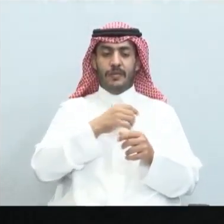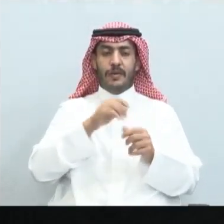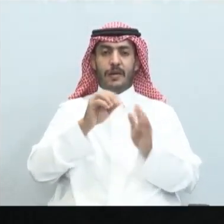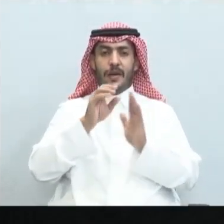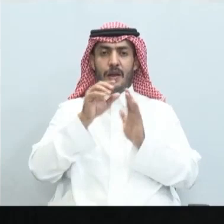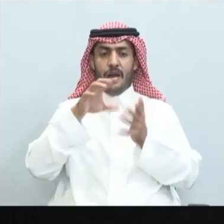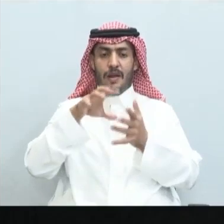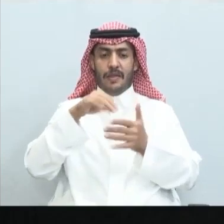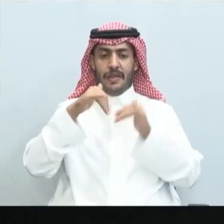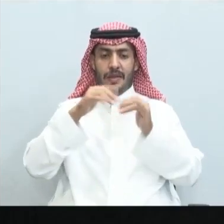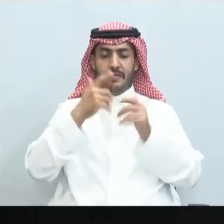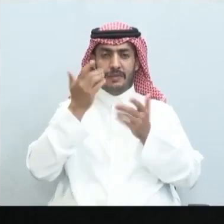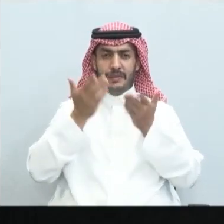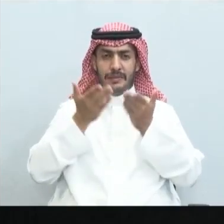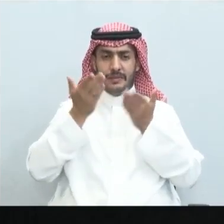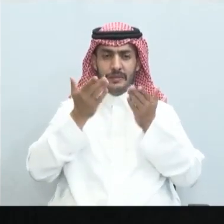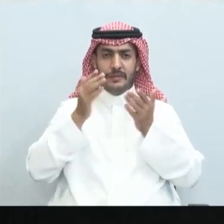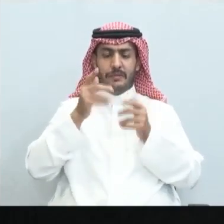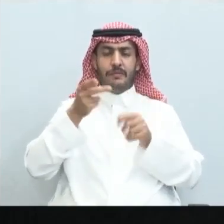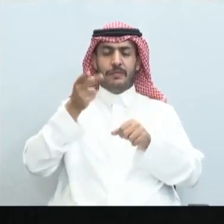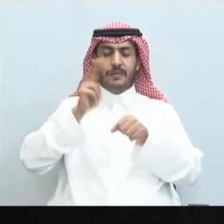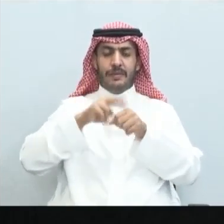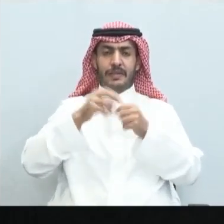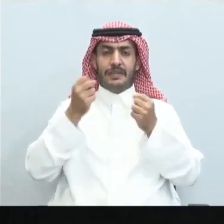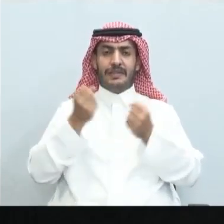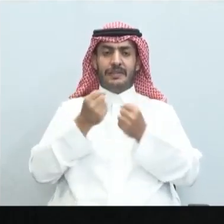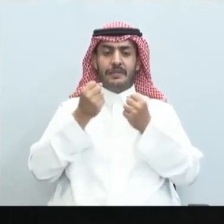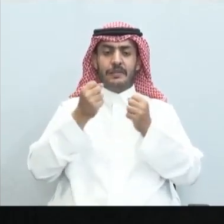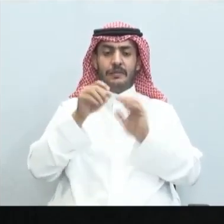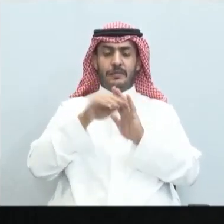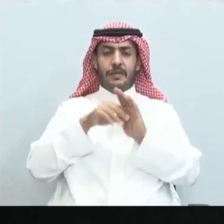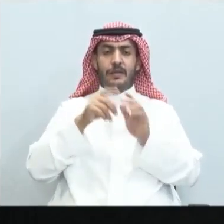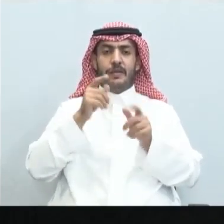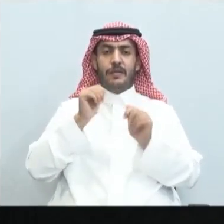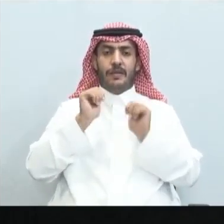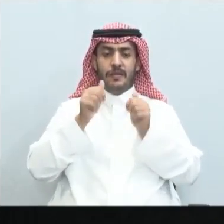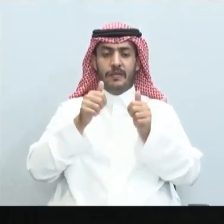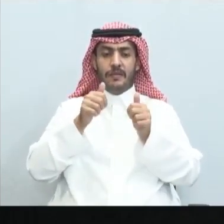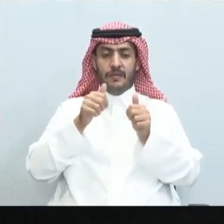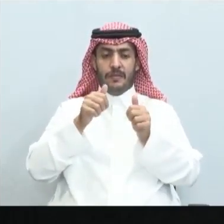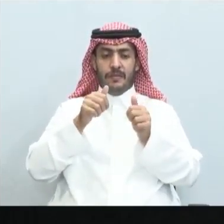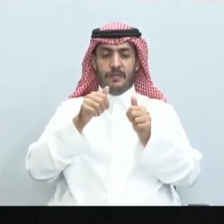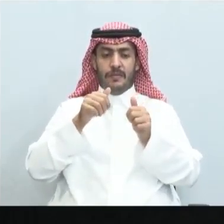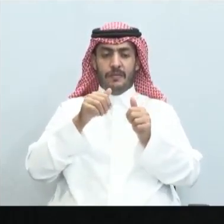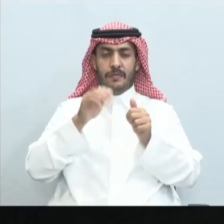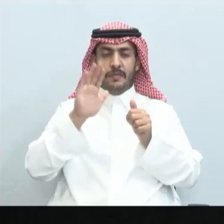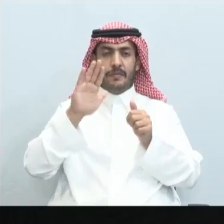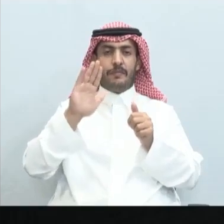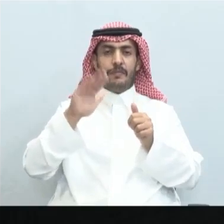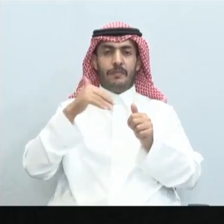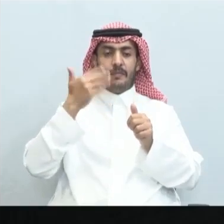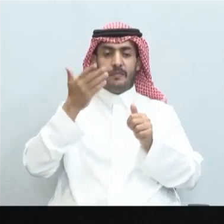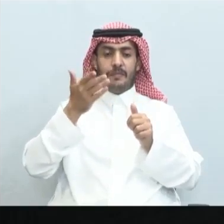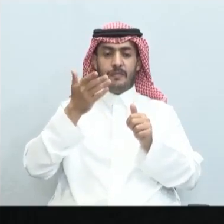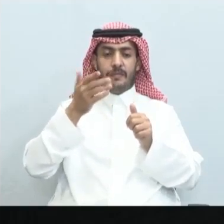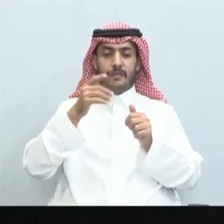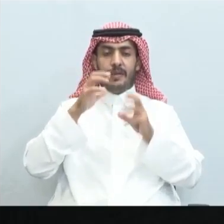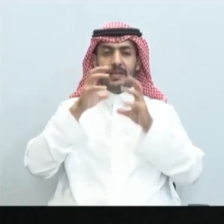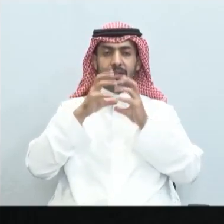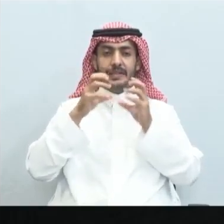نموذج اقيس اكون تجربه انفذها او بعد ذلك